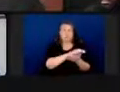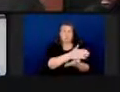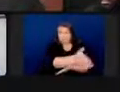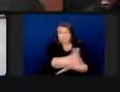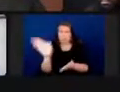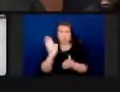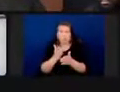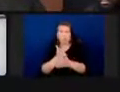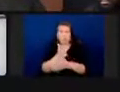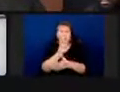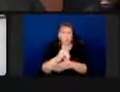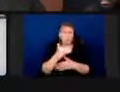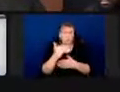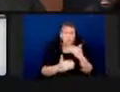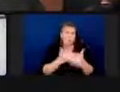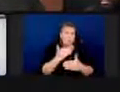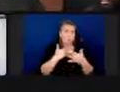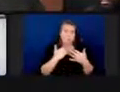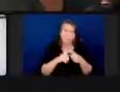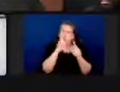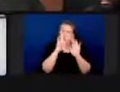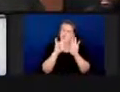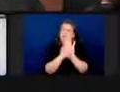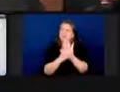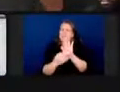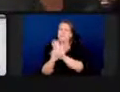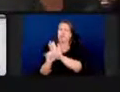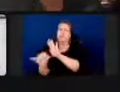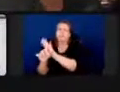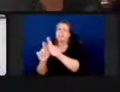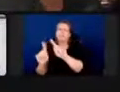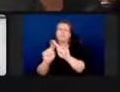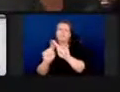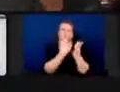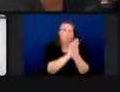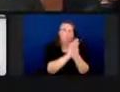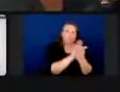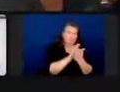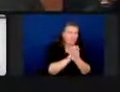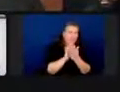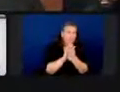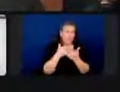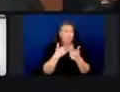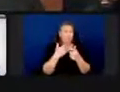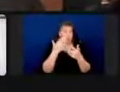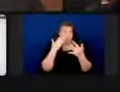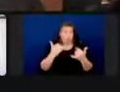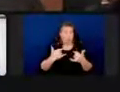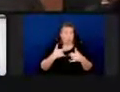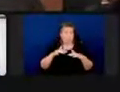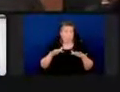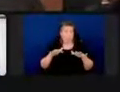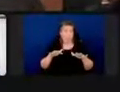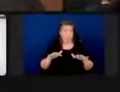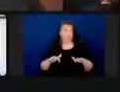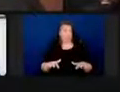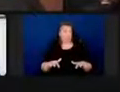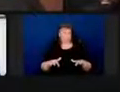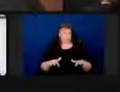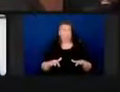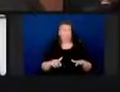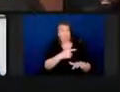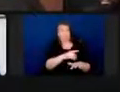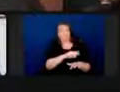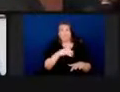tasumaku na wako tayari kutusaidia tunapoendelea mbele na tunapojaribu